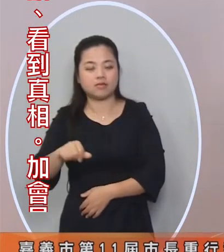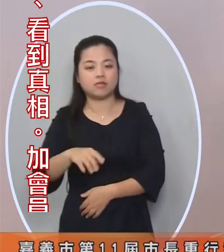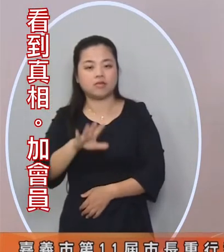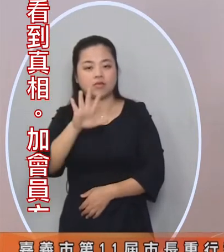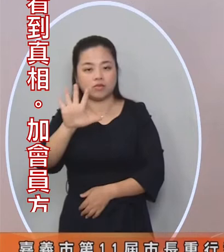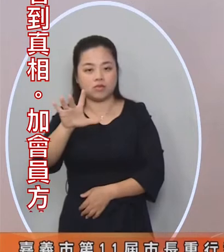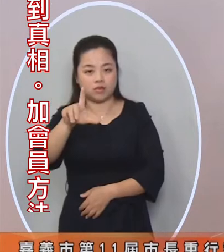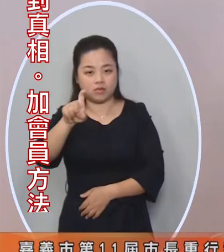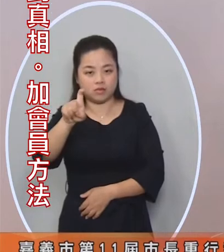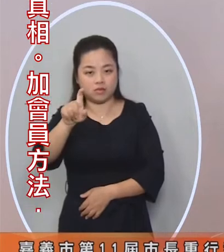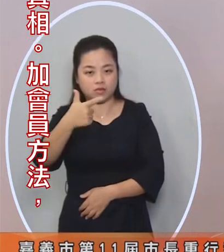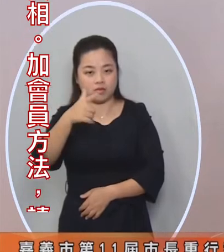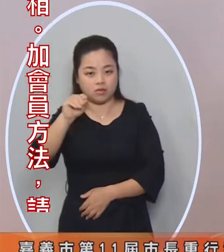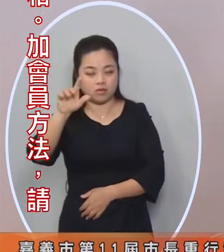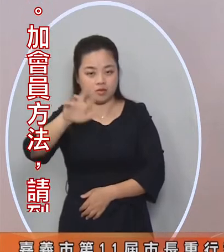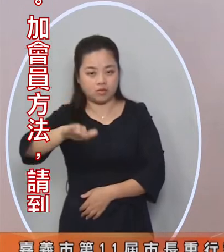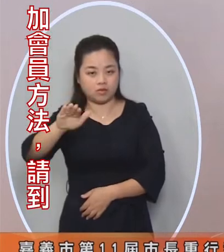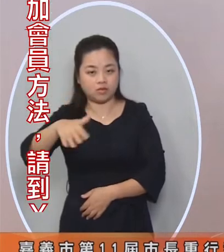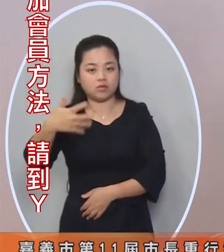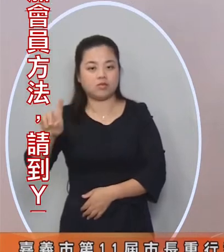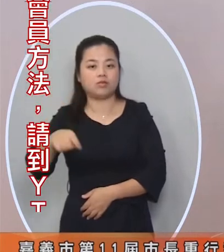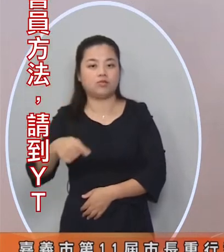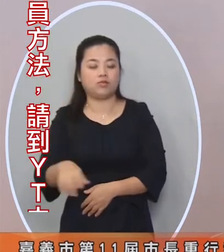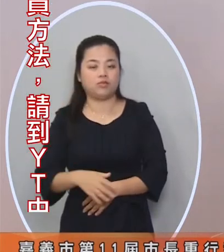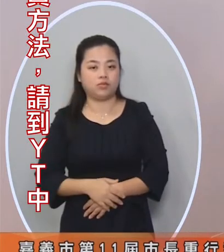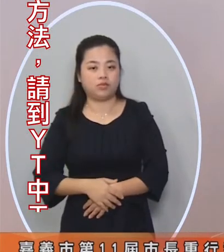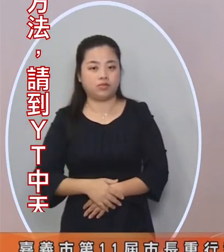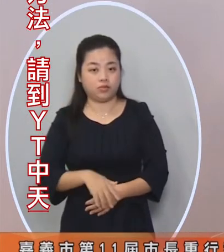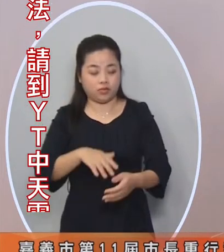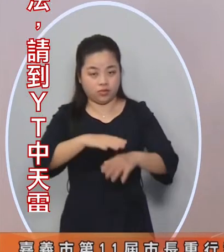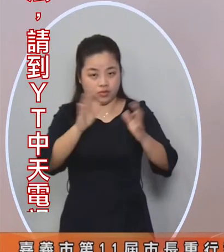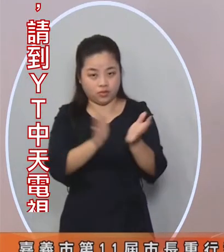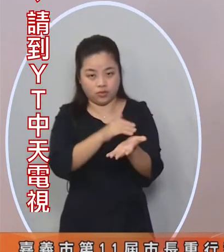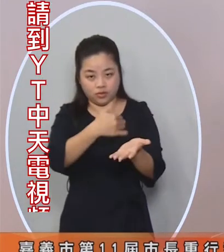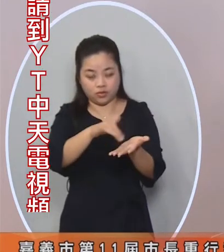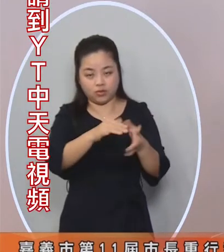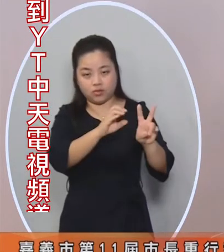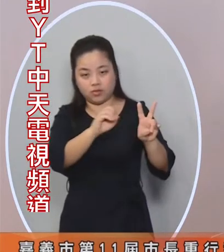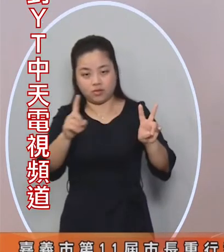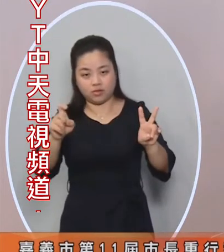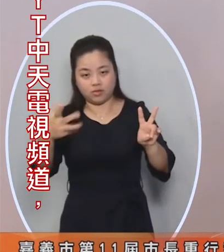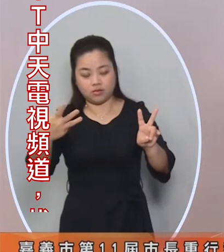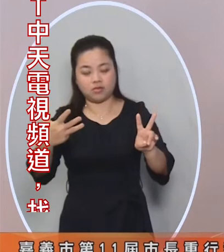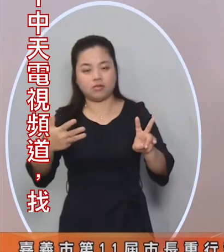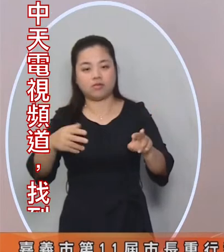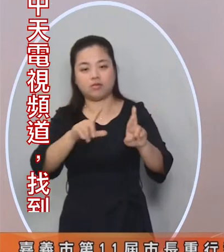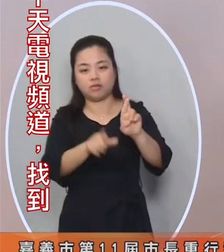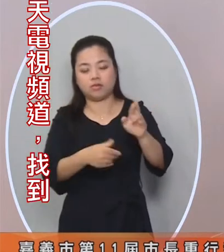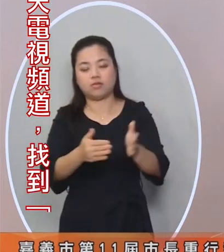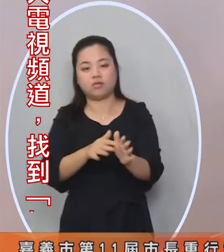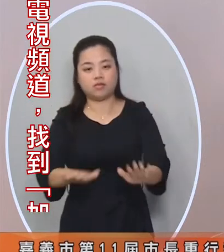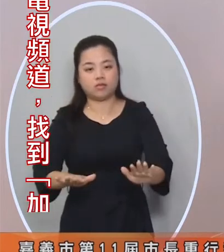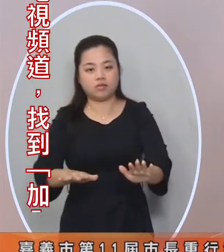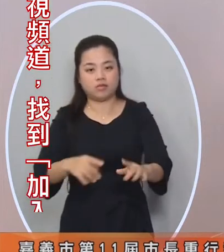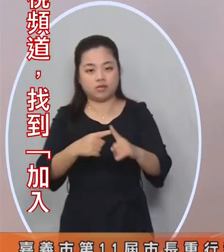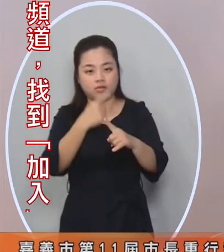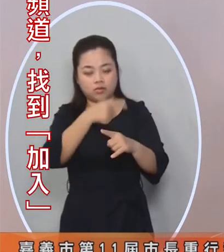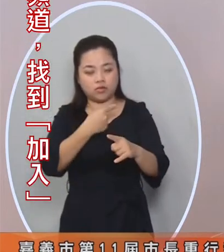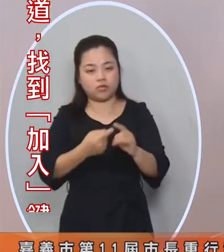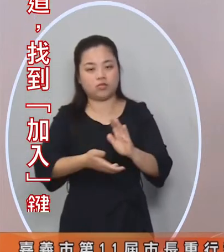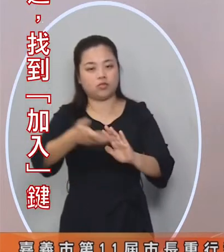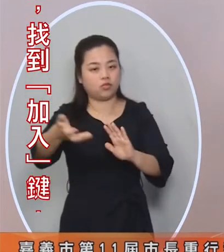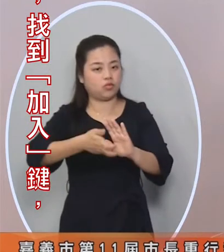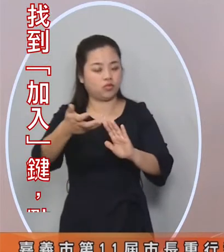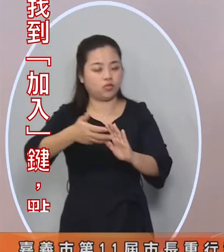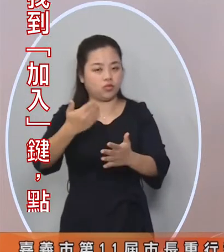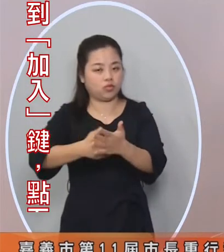民有169000多人。据统计，自2018年12月至今，嘉义市人口大量流